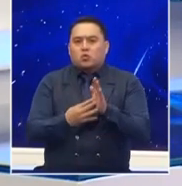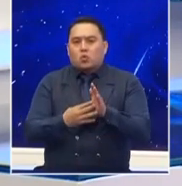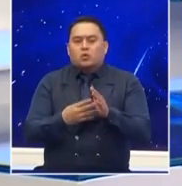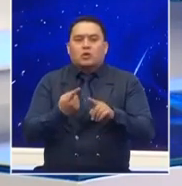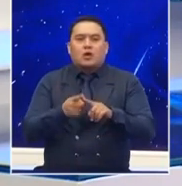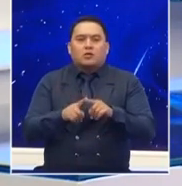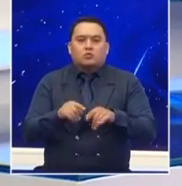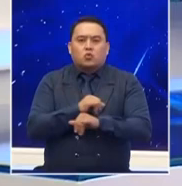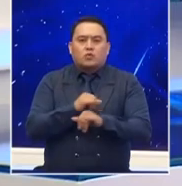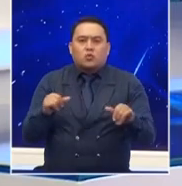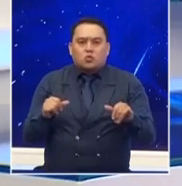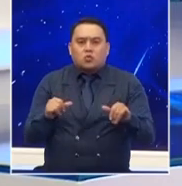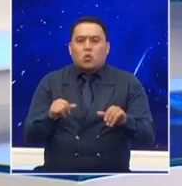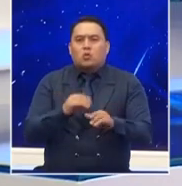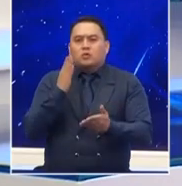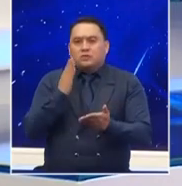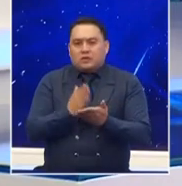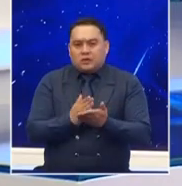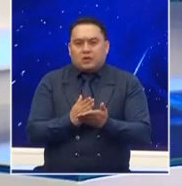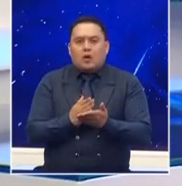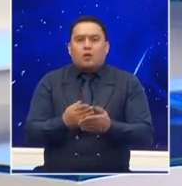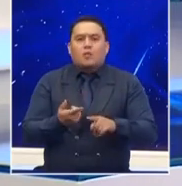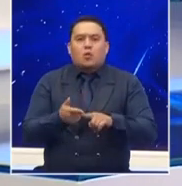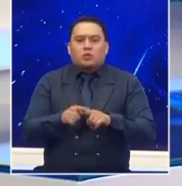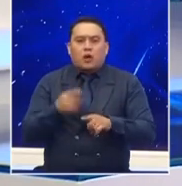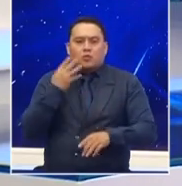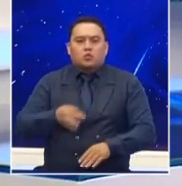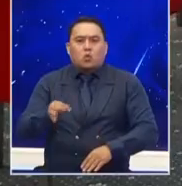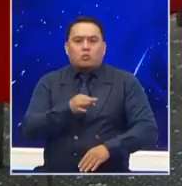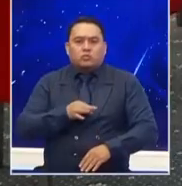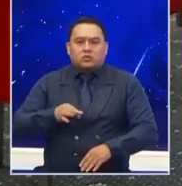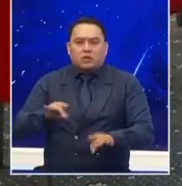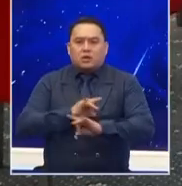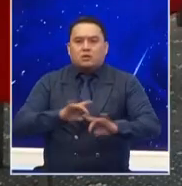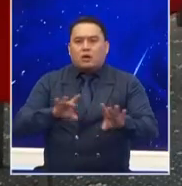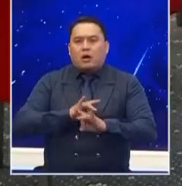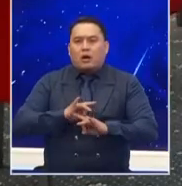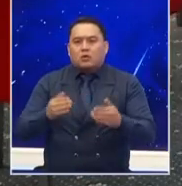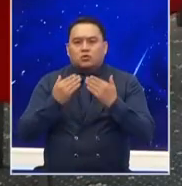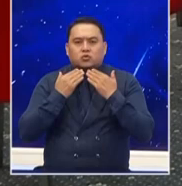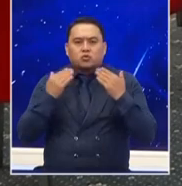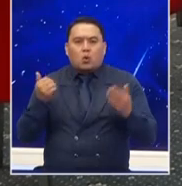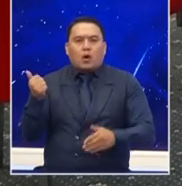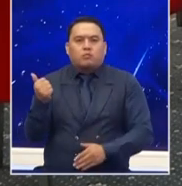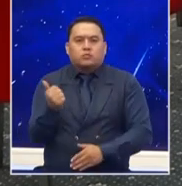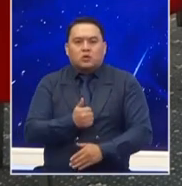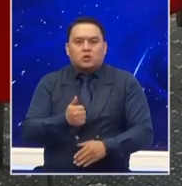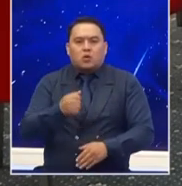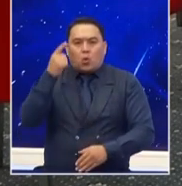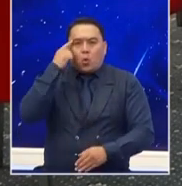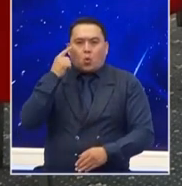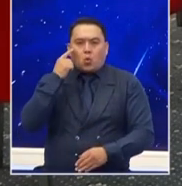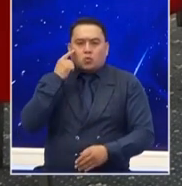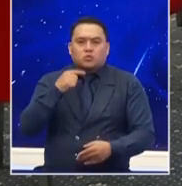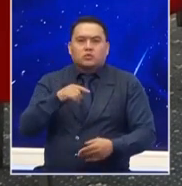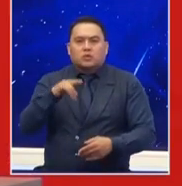тіркелген, өсім 0,4%. Бұл туралы бүгін Жетісу медиа ақпараттық алаңында айтылды. Соңғы аптада індеттің ілмегіне Көксу,